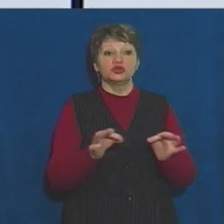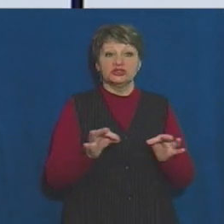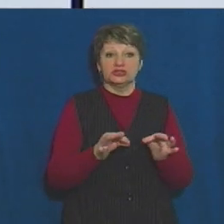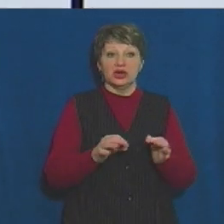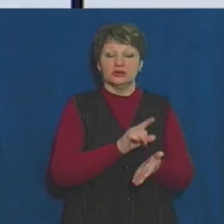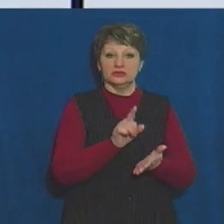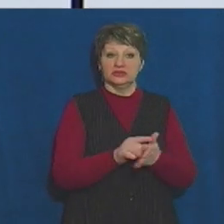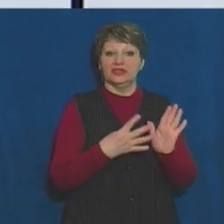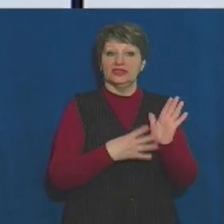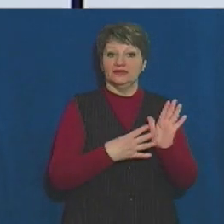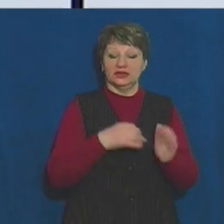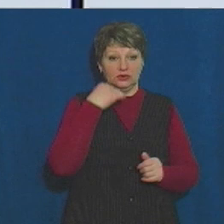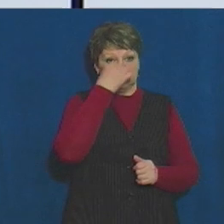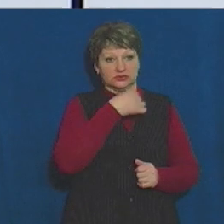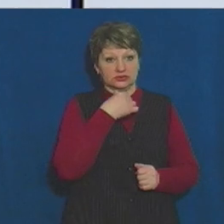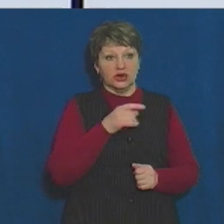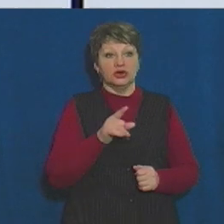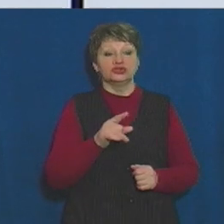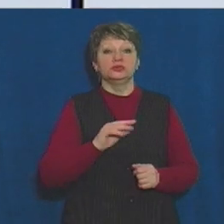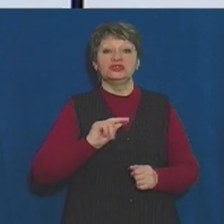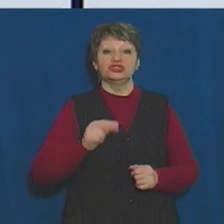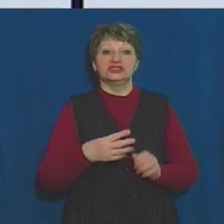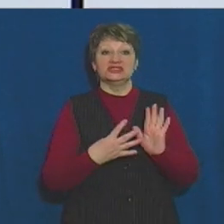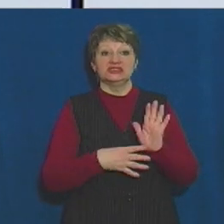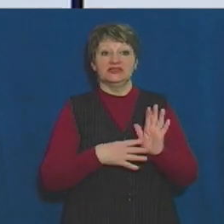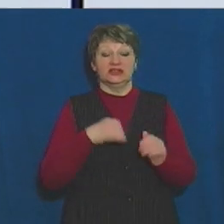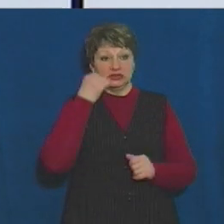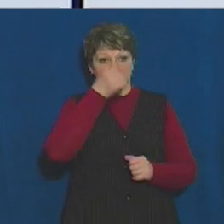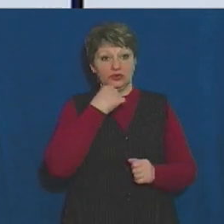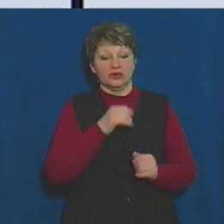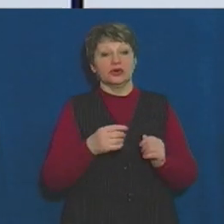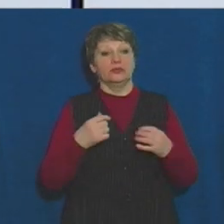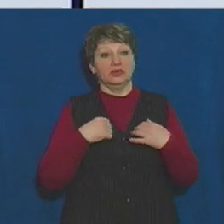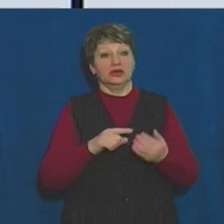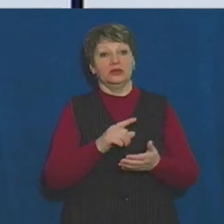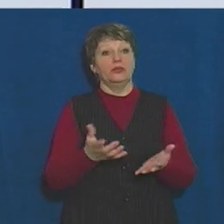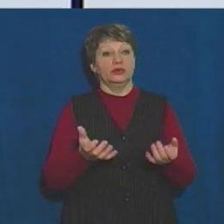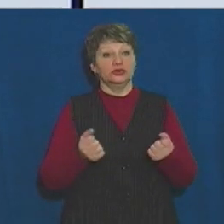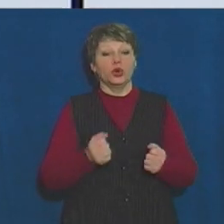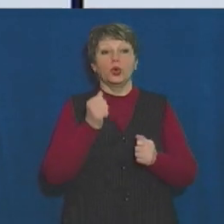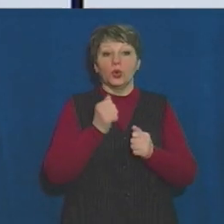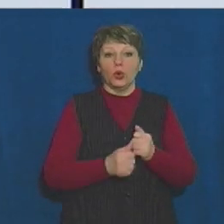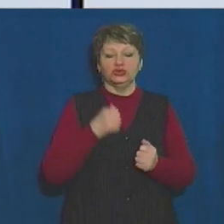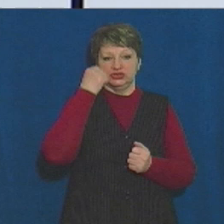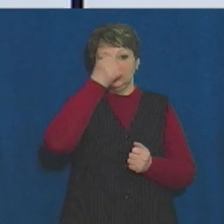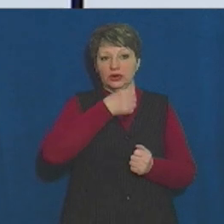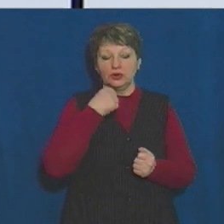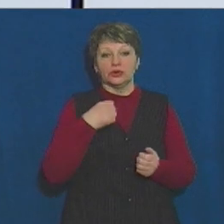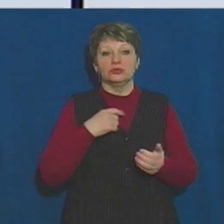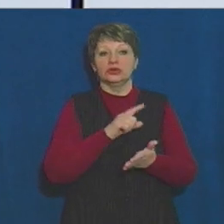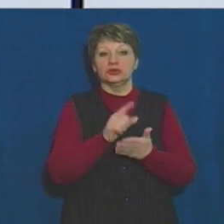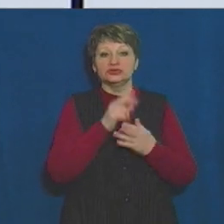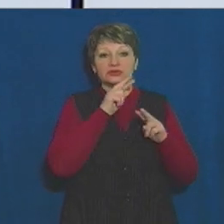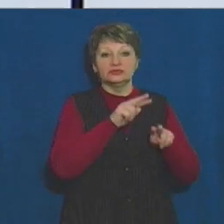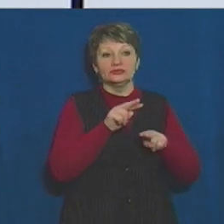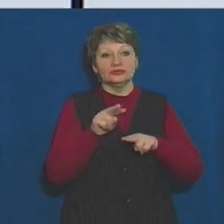цих 90 років, щоб нам отримати через 90 років деревину, ми потрібно кожного року доглядати за насадженнями. Як ви